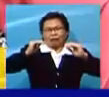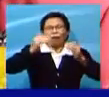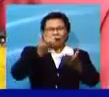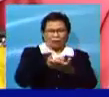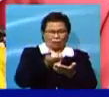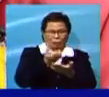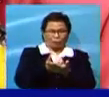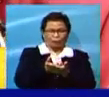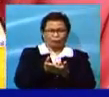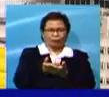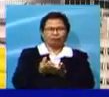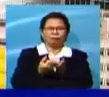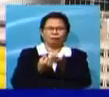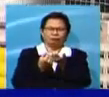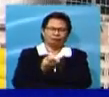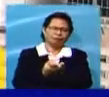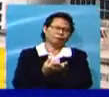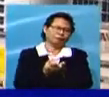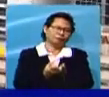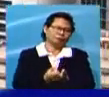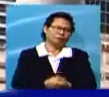economic contribution.